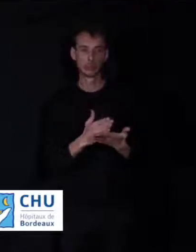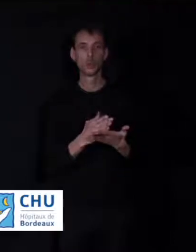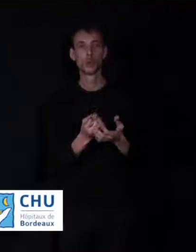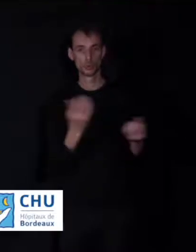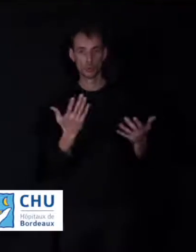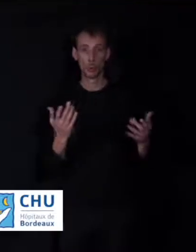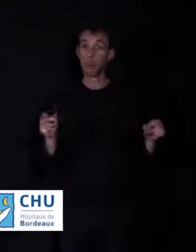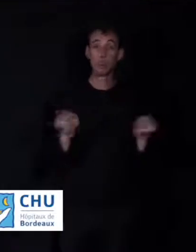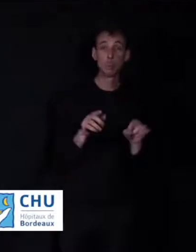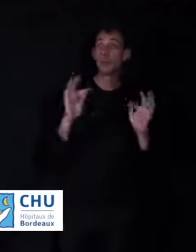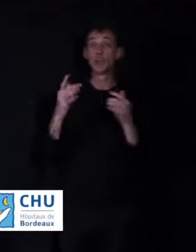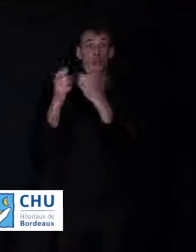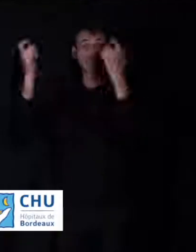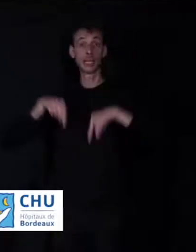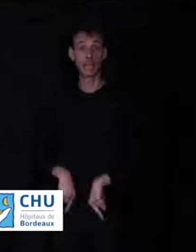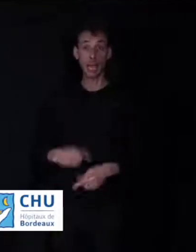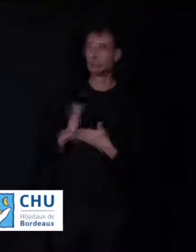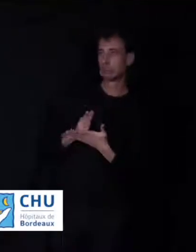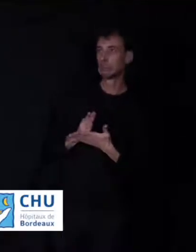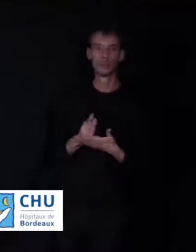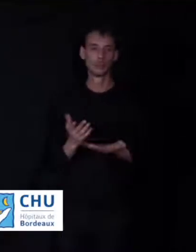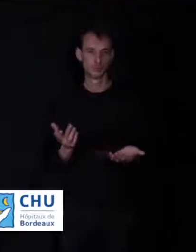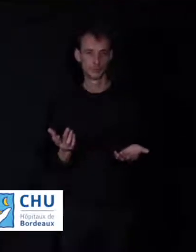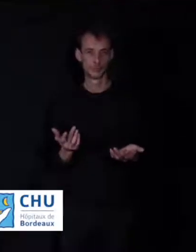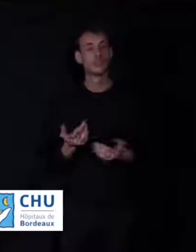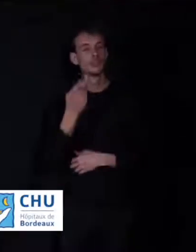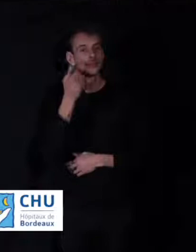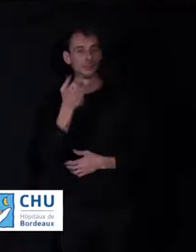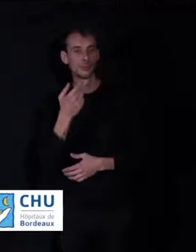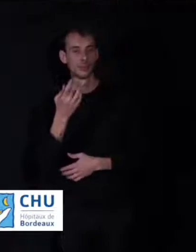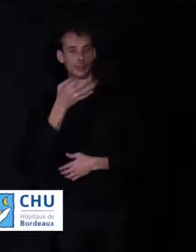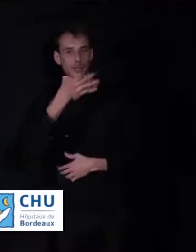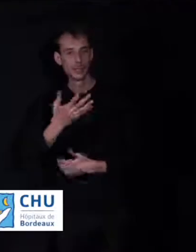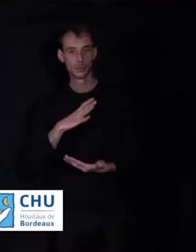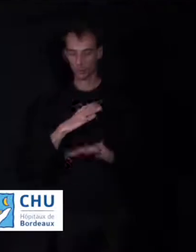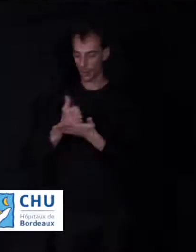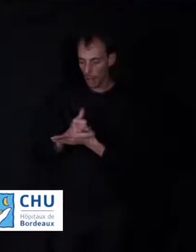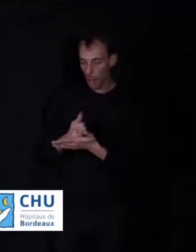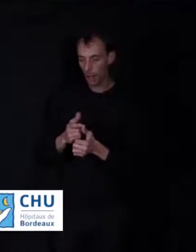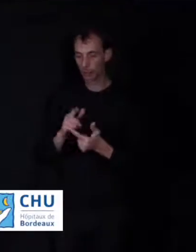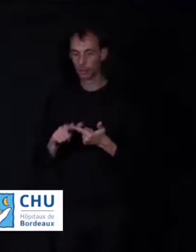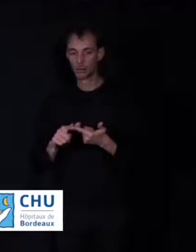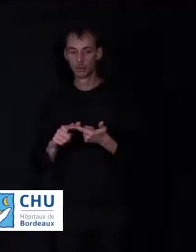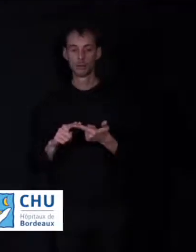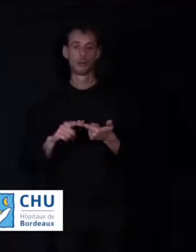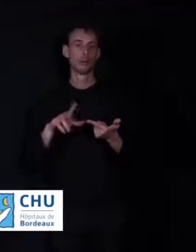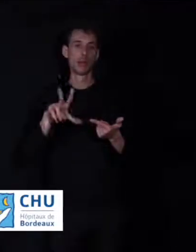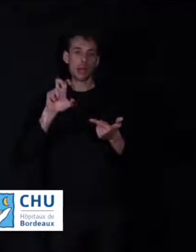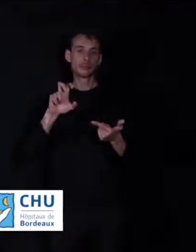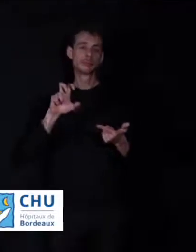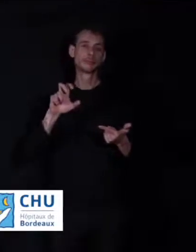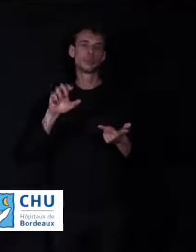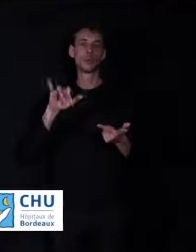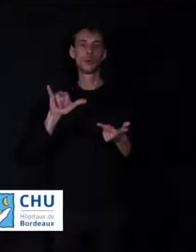Je vous ai dit, on va retrouver dans ces pays l'ex-URSS, l'Iran, alors je ne vais pas faire de la grande géopolitique, la